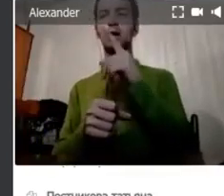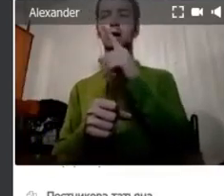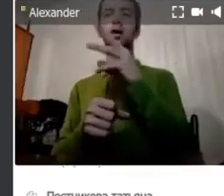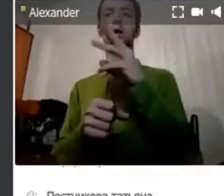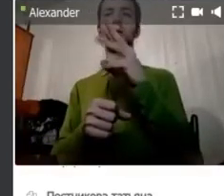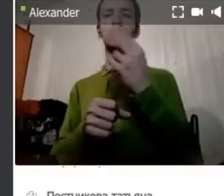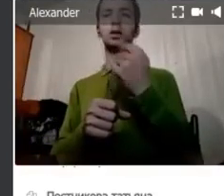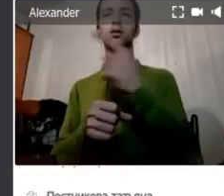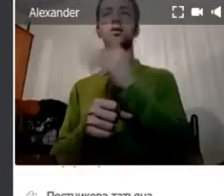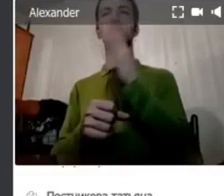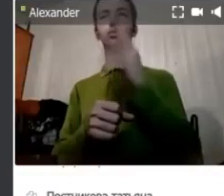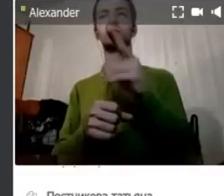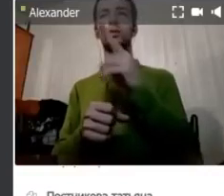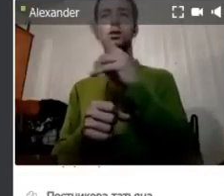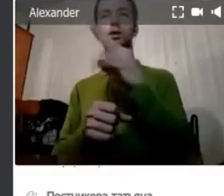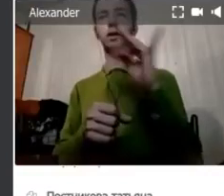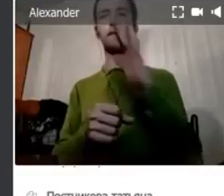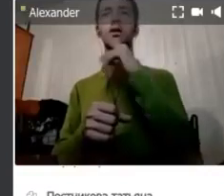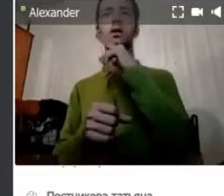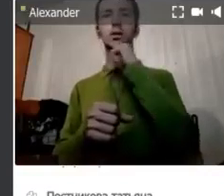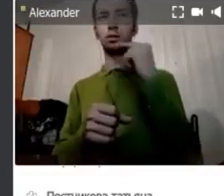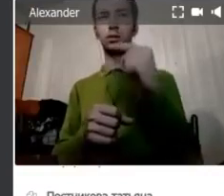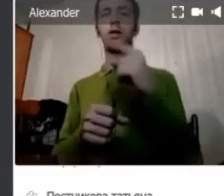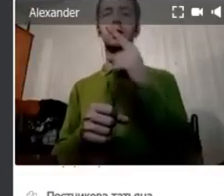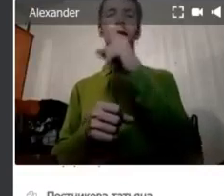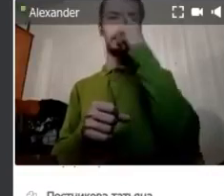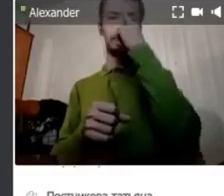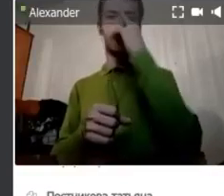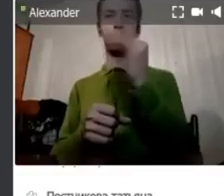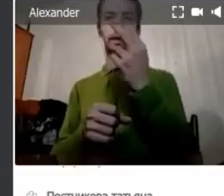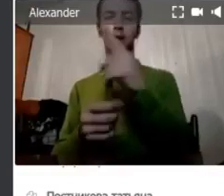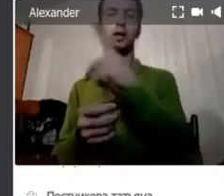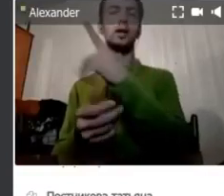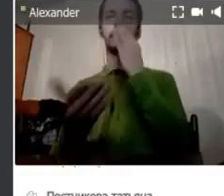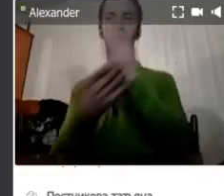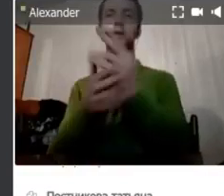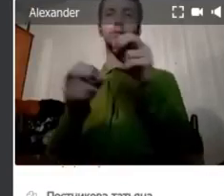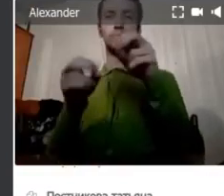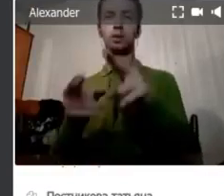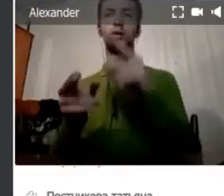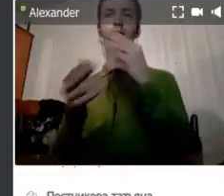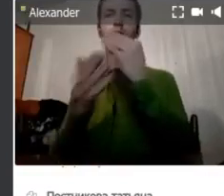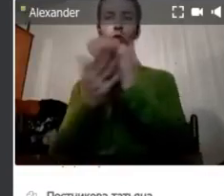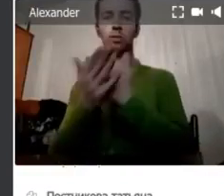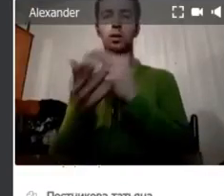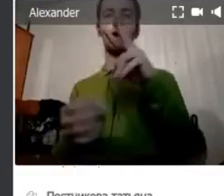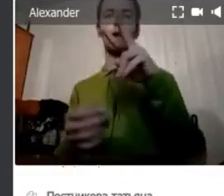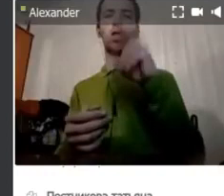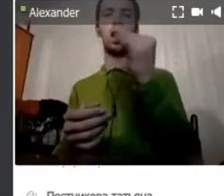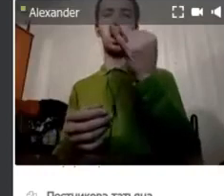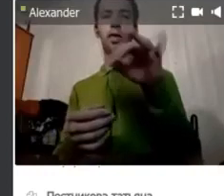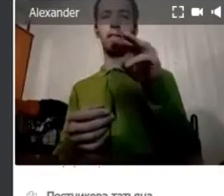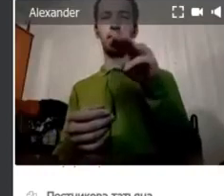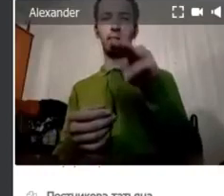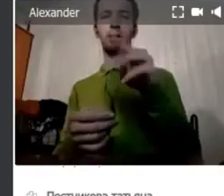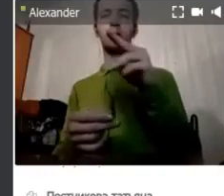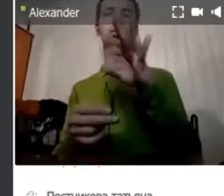стартовый капитал нужен, меньше предоплата, но это только для Индии. Для других стран пока это не работает, только для